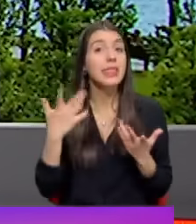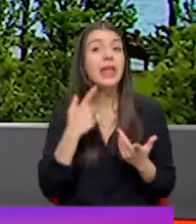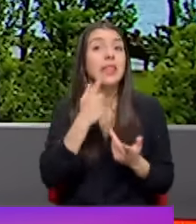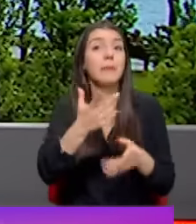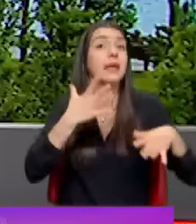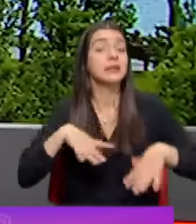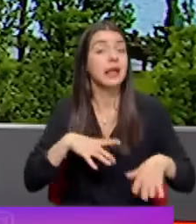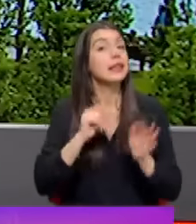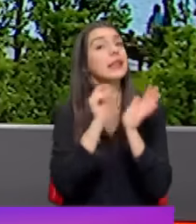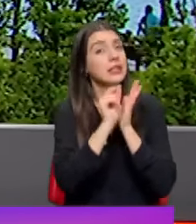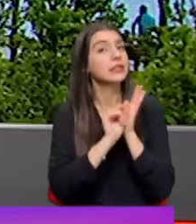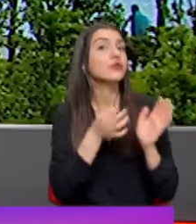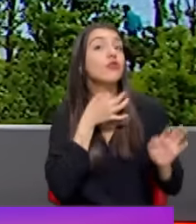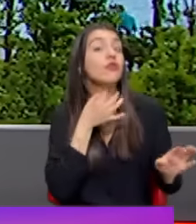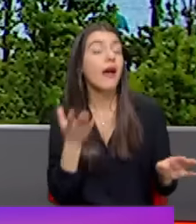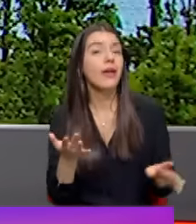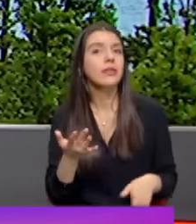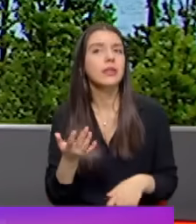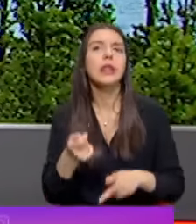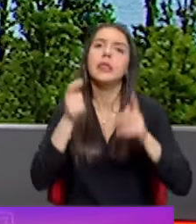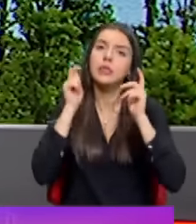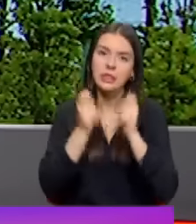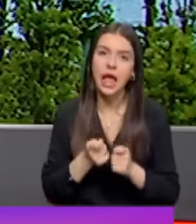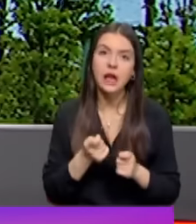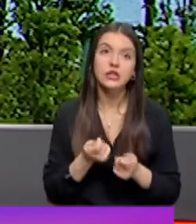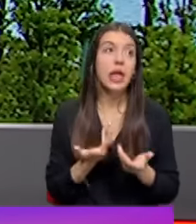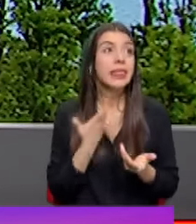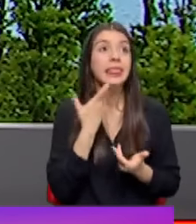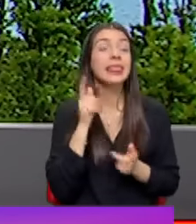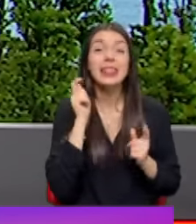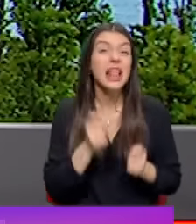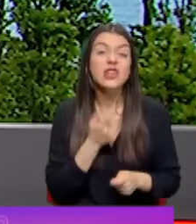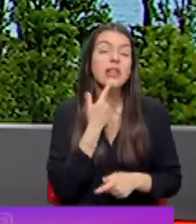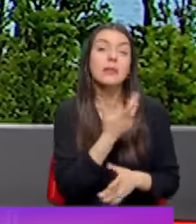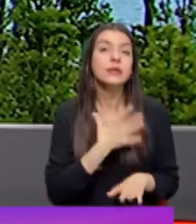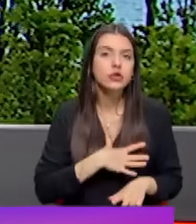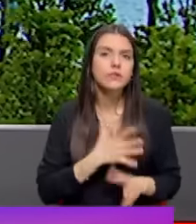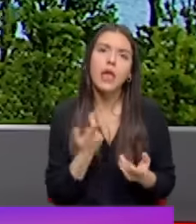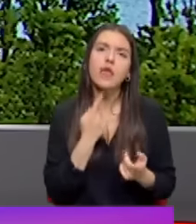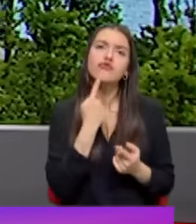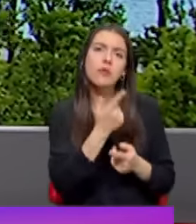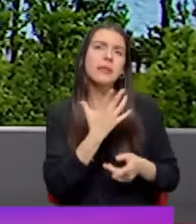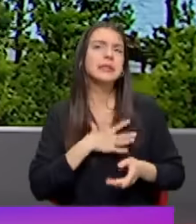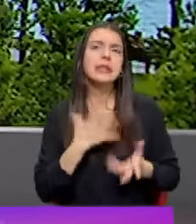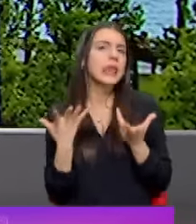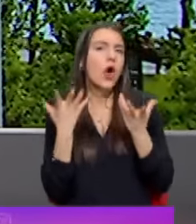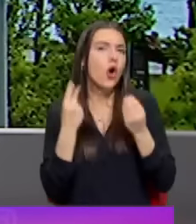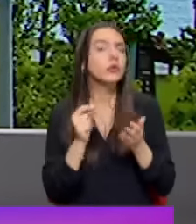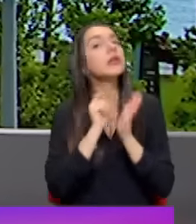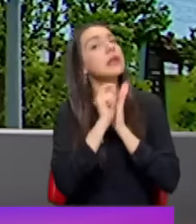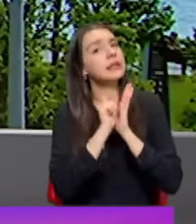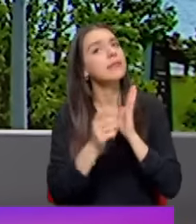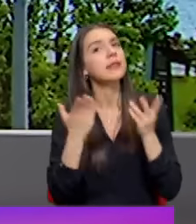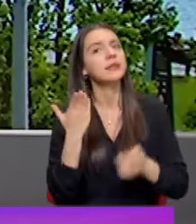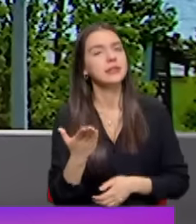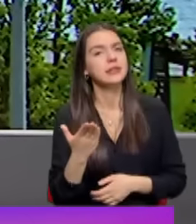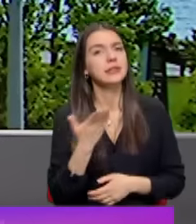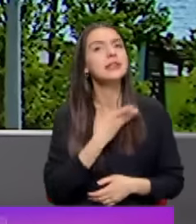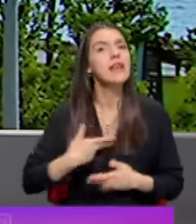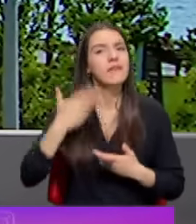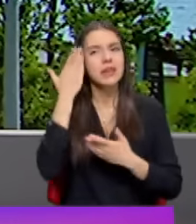istediğinizi lütfen yazın. Gerek mealen aslında ne demek istediğinizi ya da söylemek istediğinizin ne olduğunu yazabilirsiniz sevgili